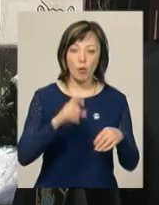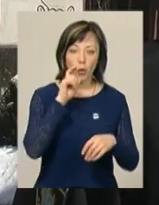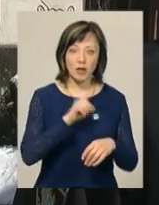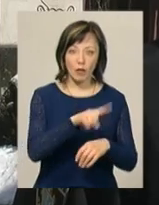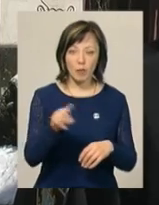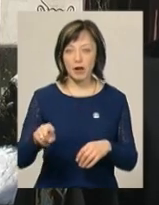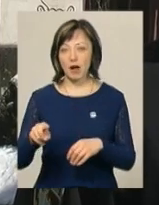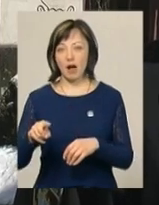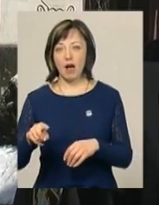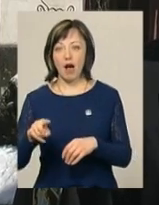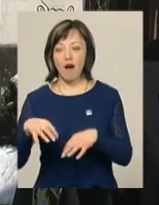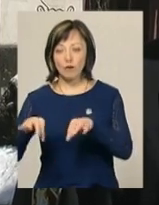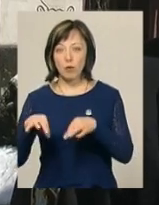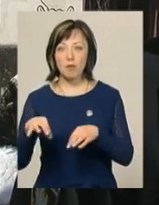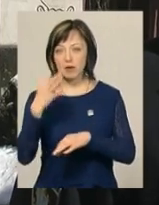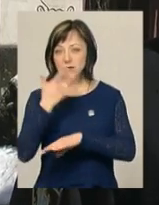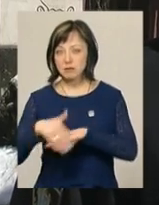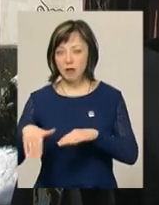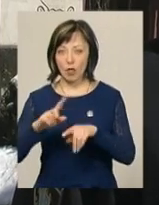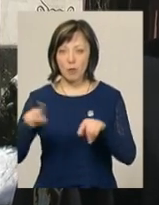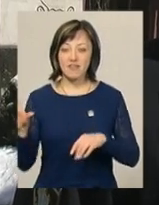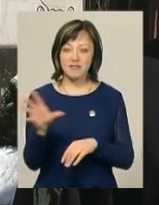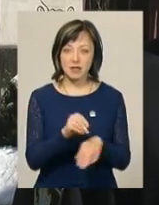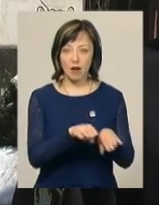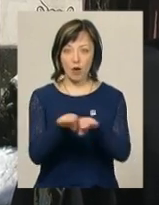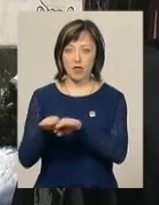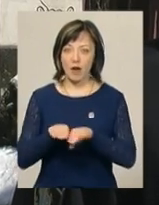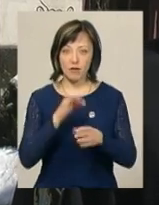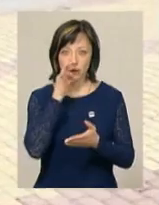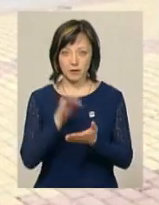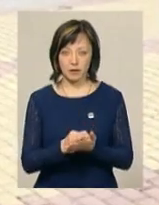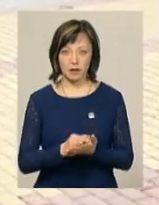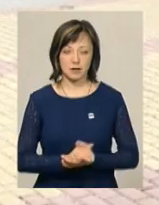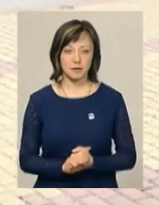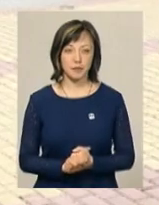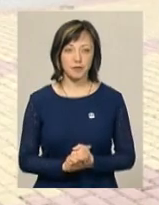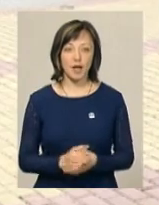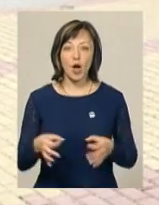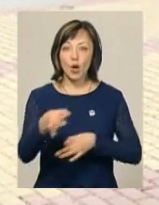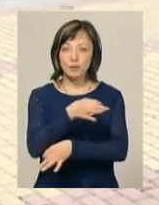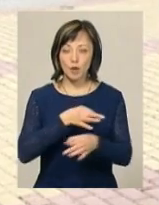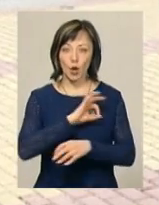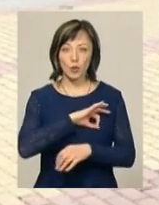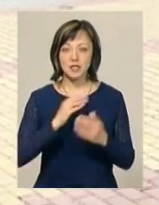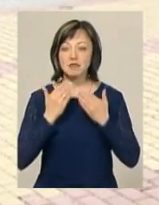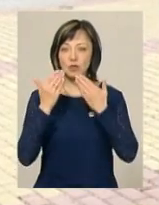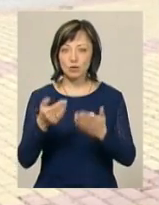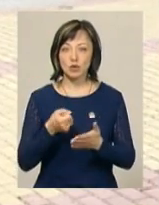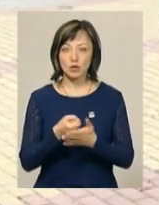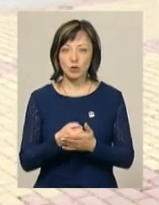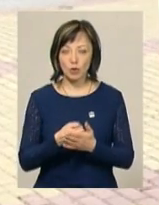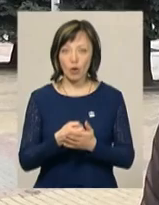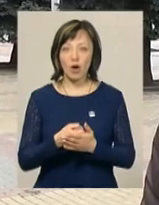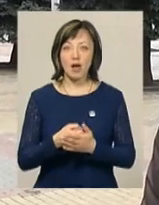українськими номерами, що не з українськими номерами. Тобто, до всіх однакова відповідальність». Порадившись з юристами, Юрій звернувся до Моторно